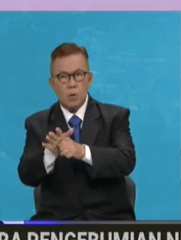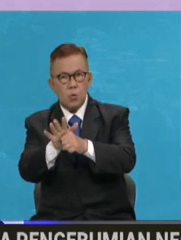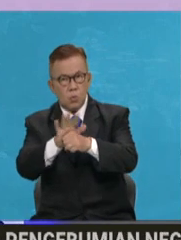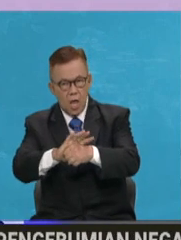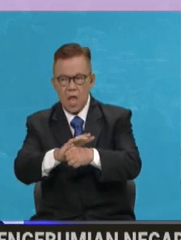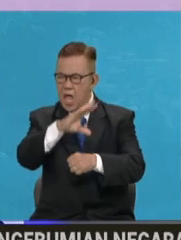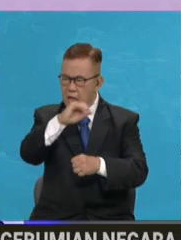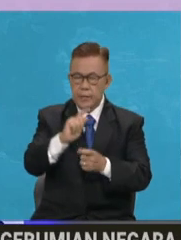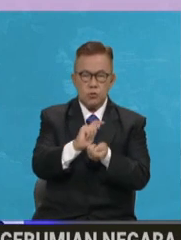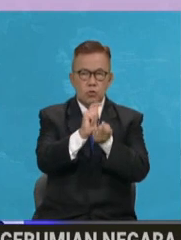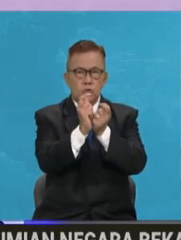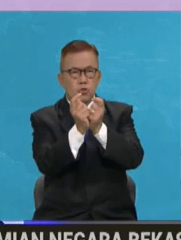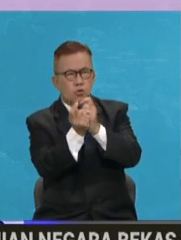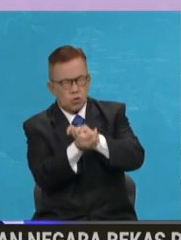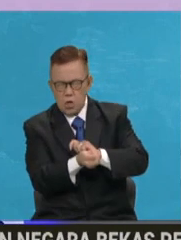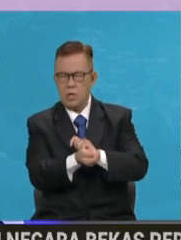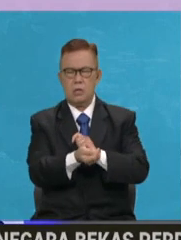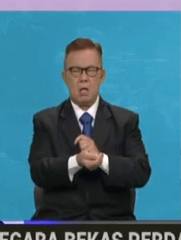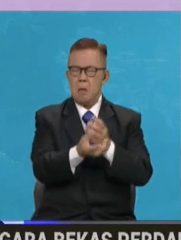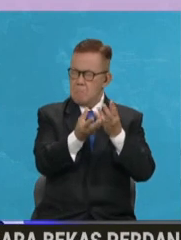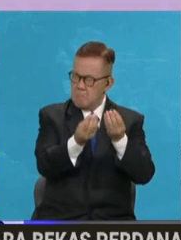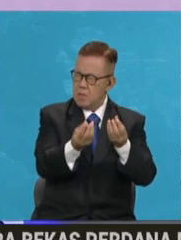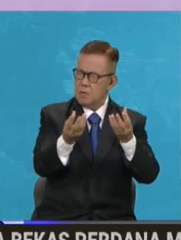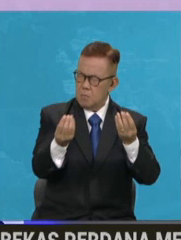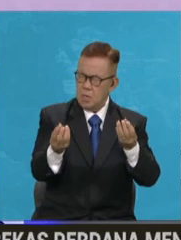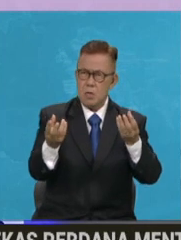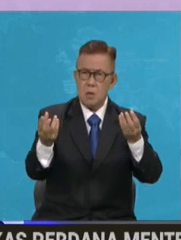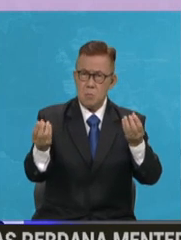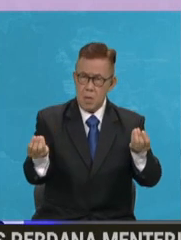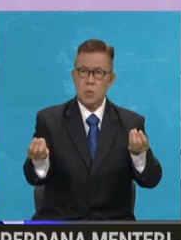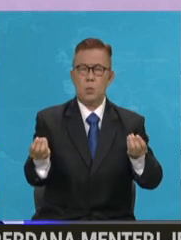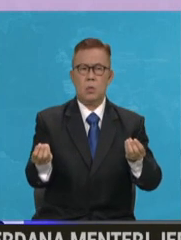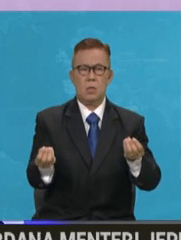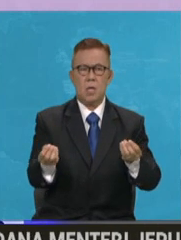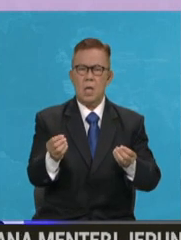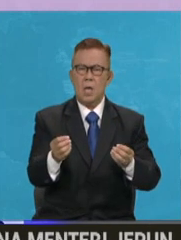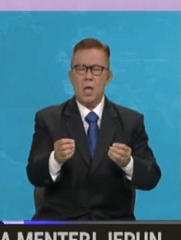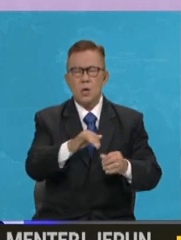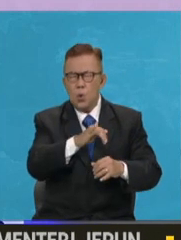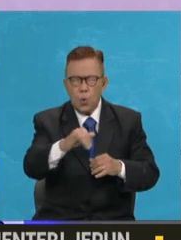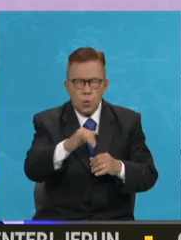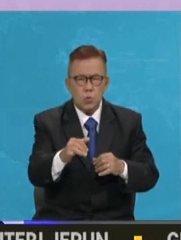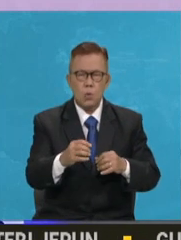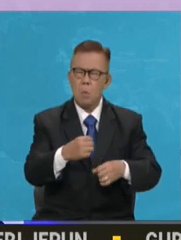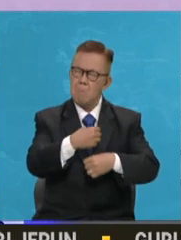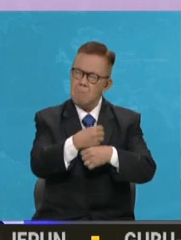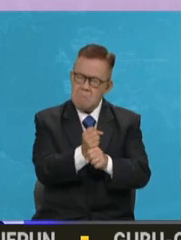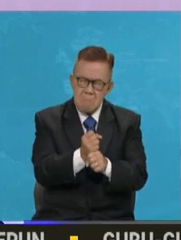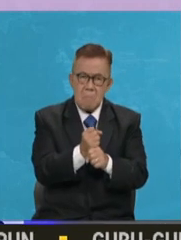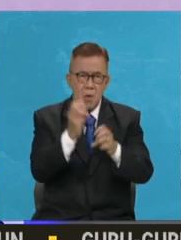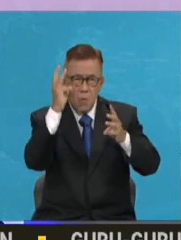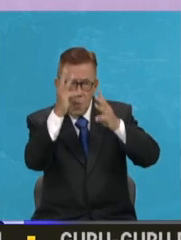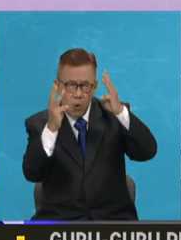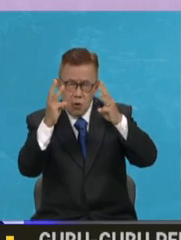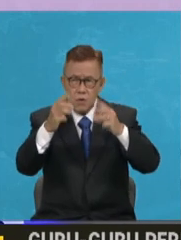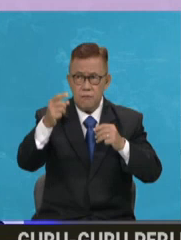dan telah menjelaskan sebagian besar lenska pendidikan sehingga menimbulkan ketimpangan serius yang akan menjedakan terhadap